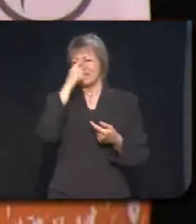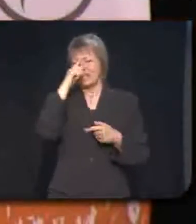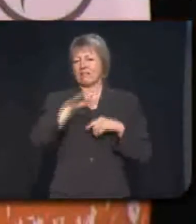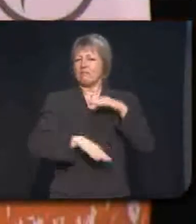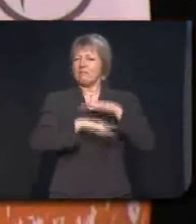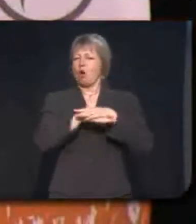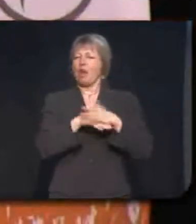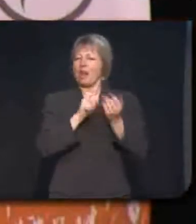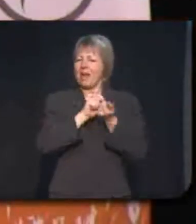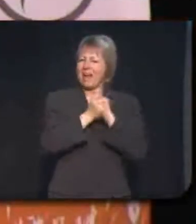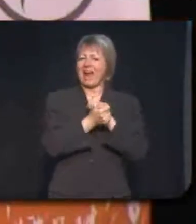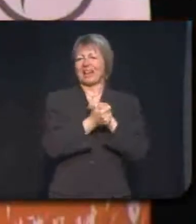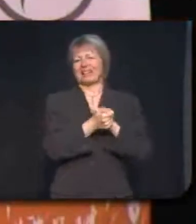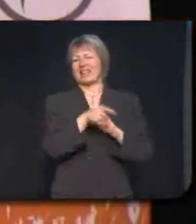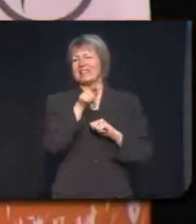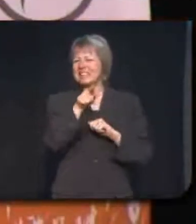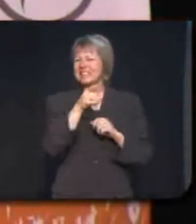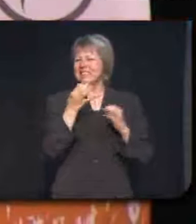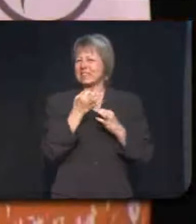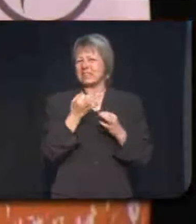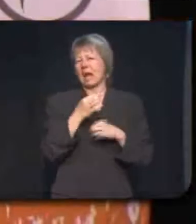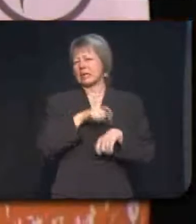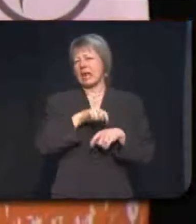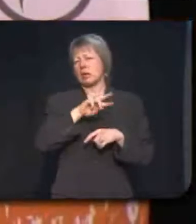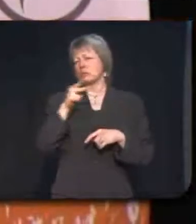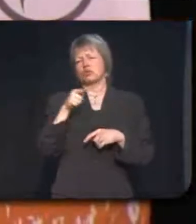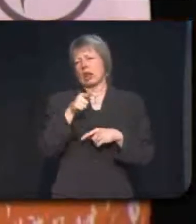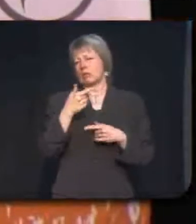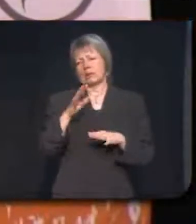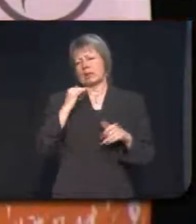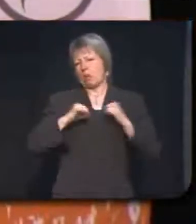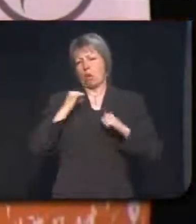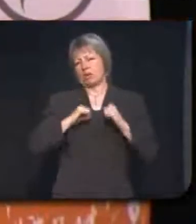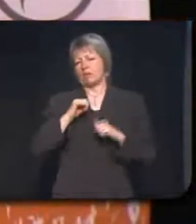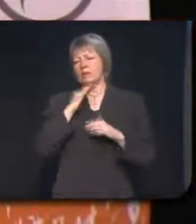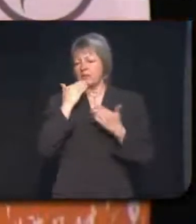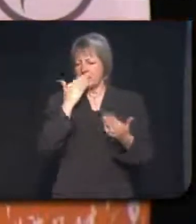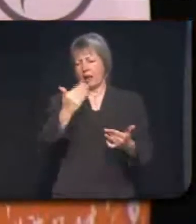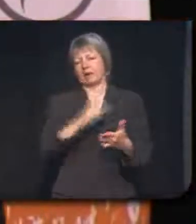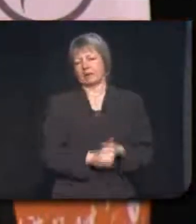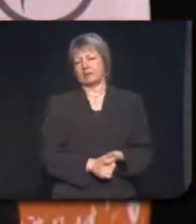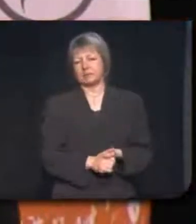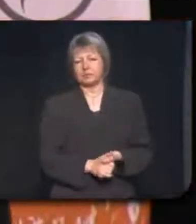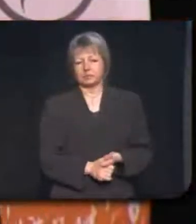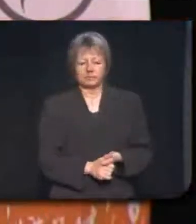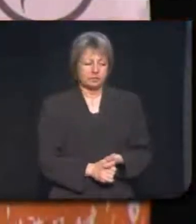Ding einsetzen das eigentlich überhaupt nicht notwendig ist dass es wieder abgeschafft wird vielen Dank